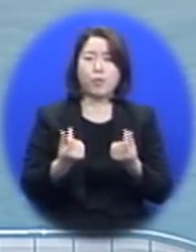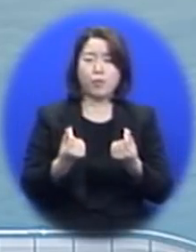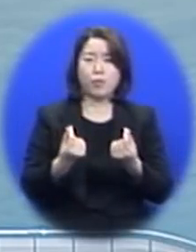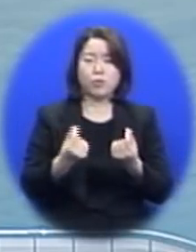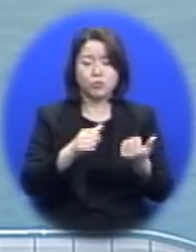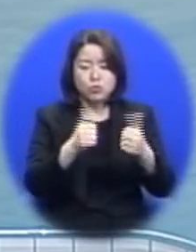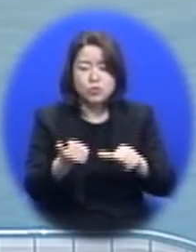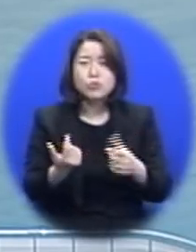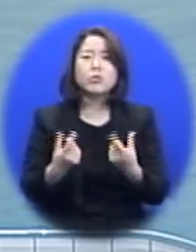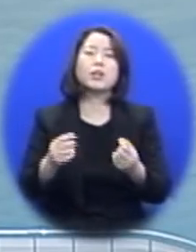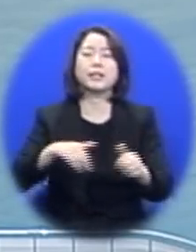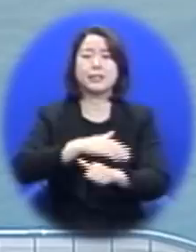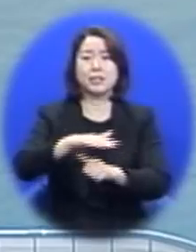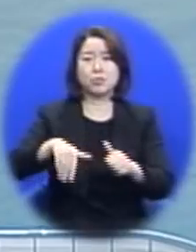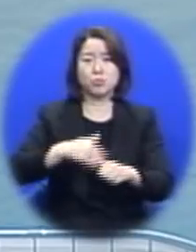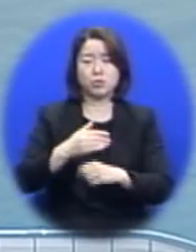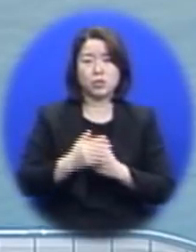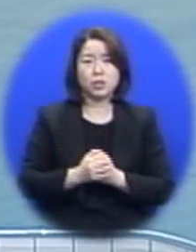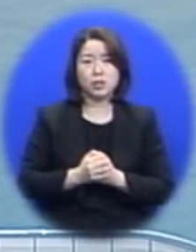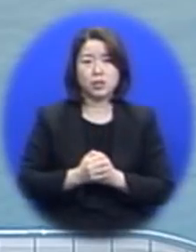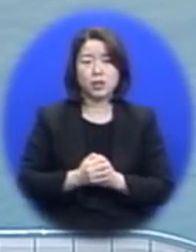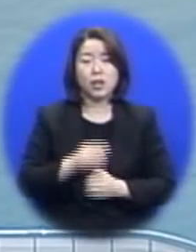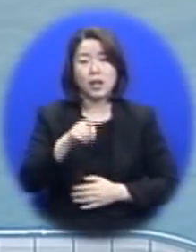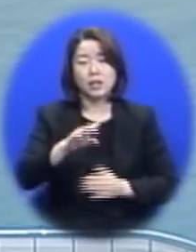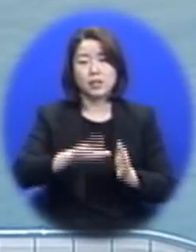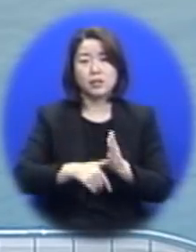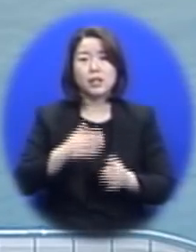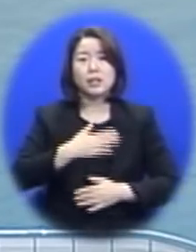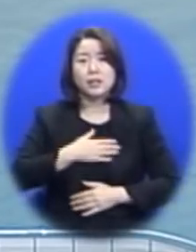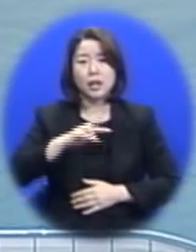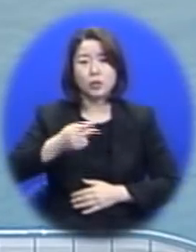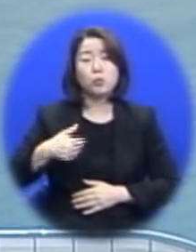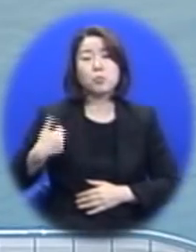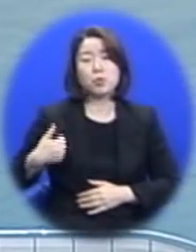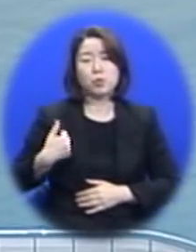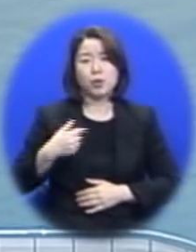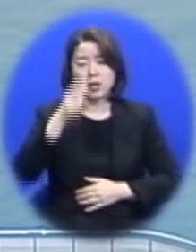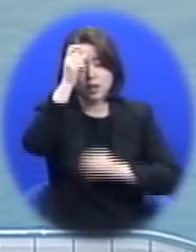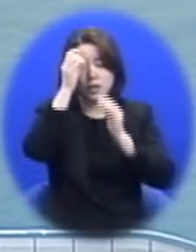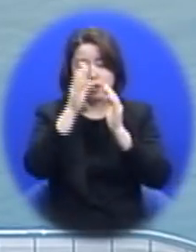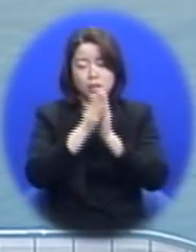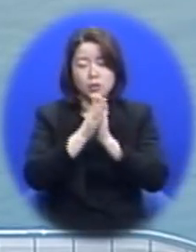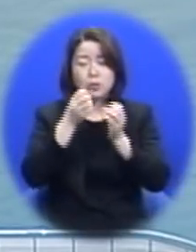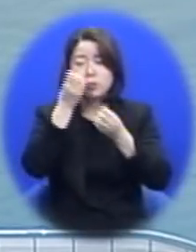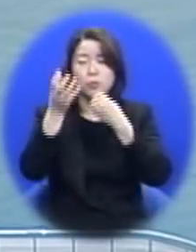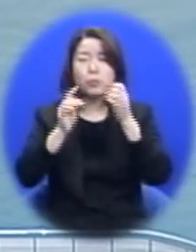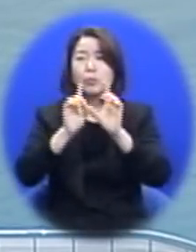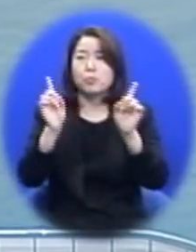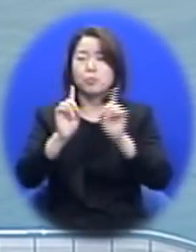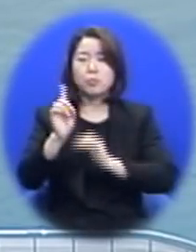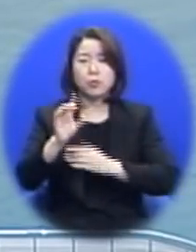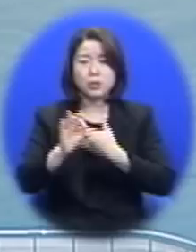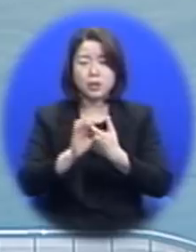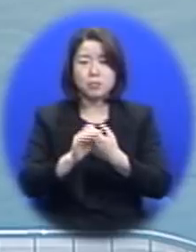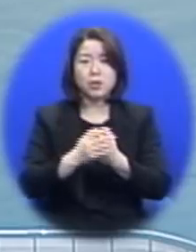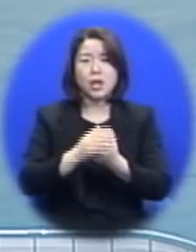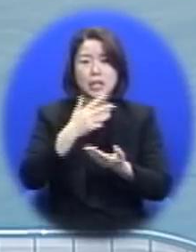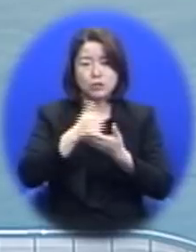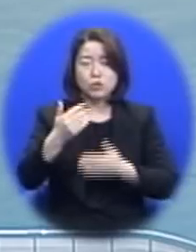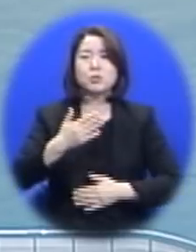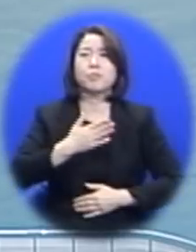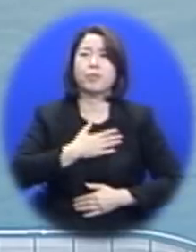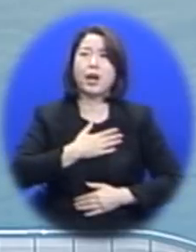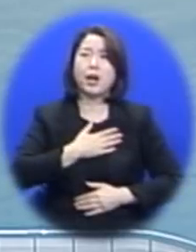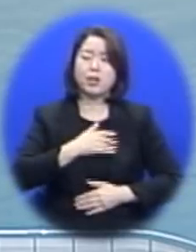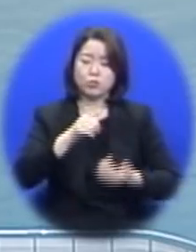상황이더라. 그때 나도 모르게 터져 나온 기도가 주님, 저는 죽었습니다 라는